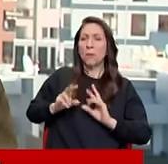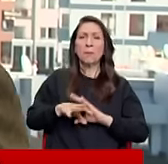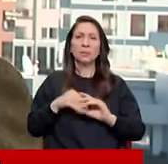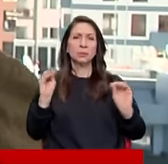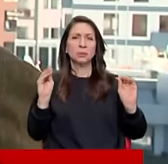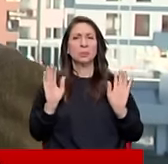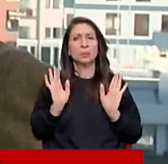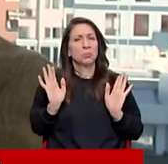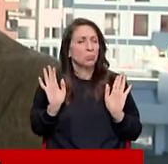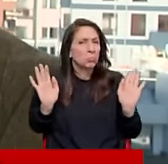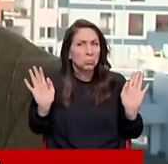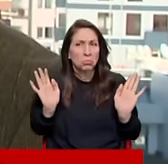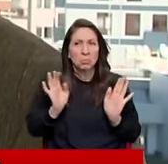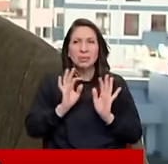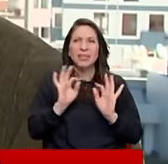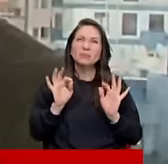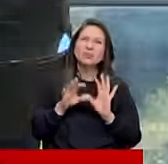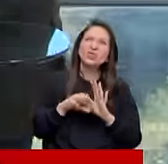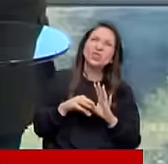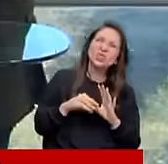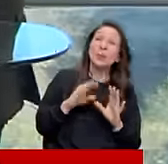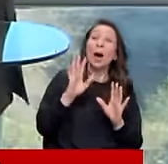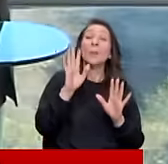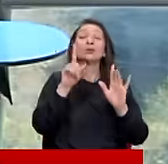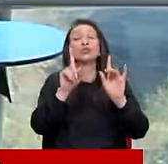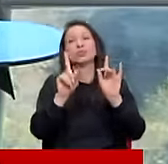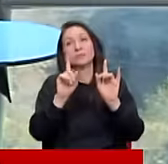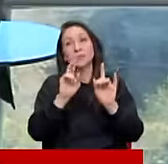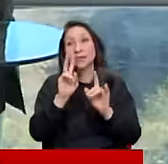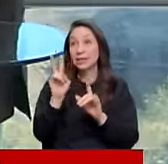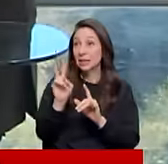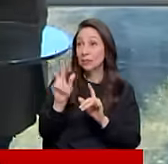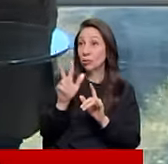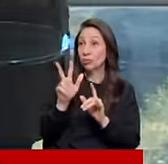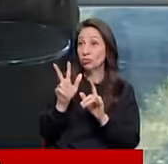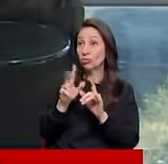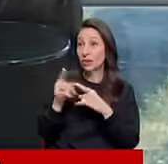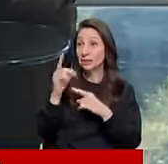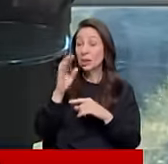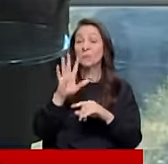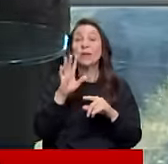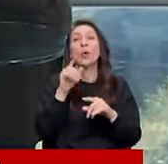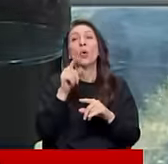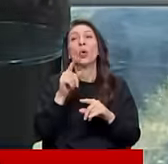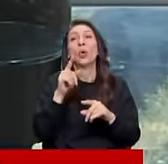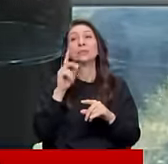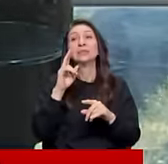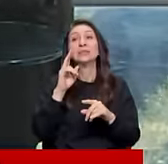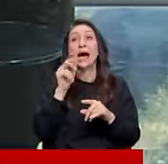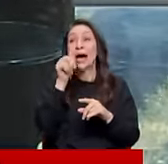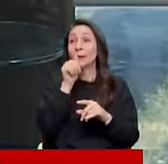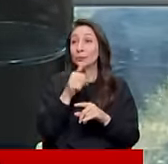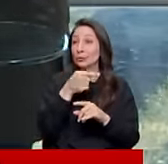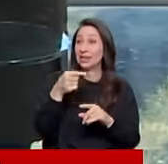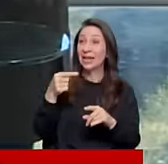içinden. Değil mi? Tam da çıkamadı ya. Ya hayır, şeyden çıkamadı. %30 farkı yiyince öyle şeyden çıktı. Çıkamadı. Yani o zengin çok 600 daire